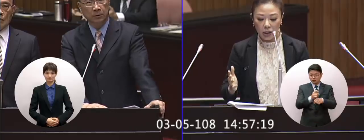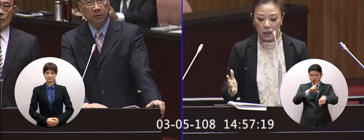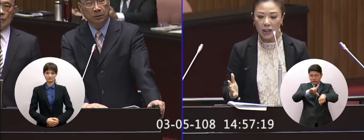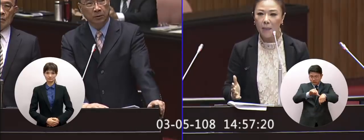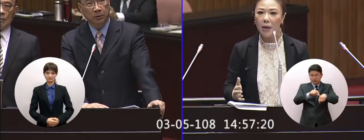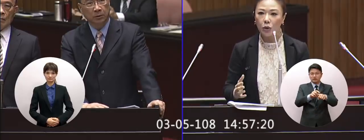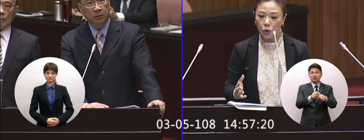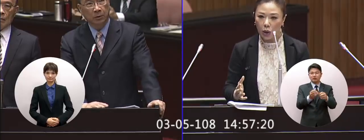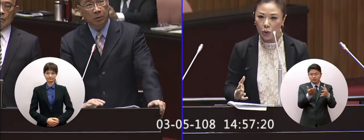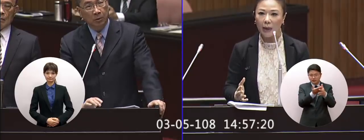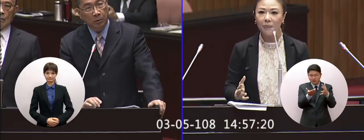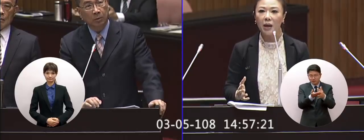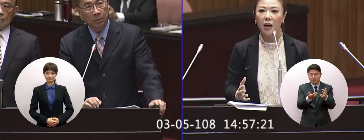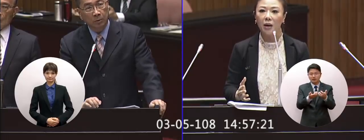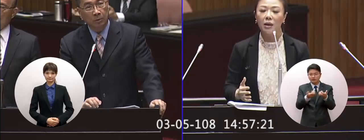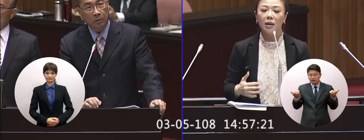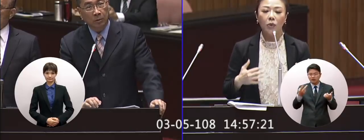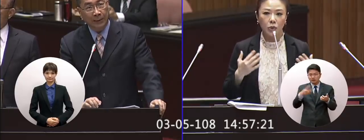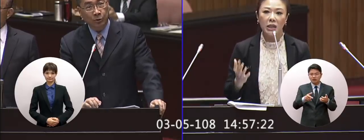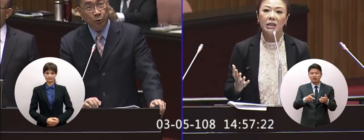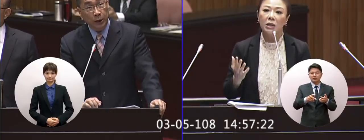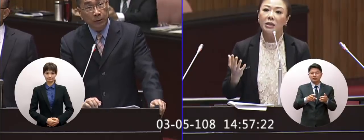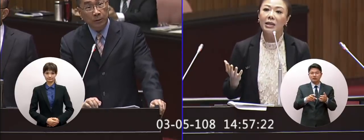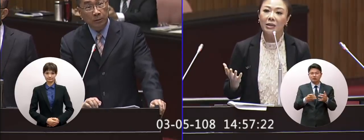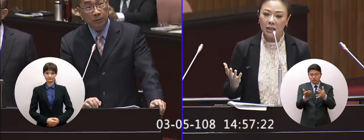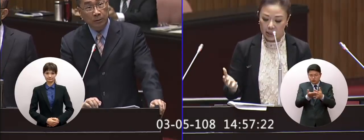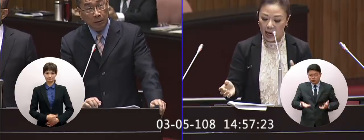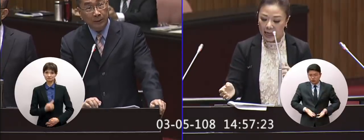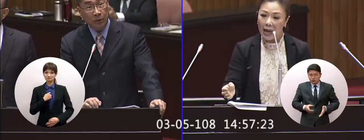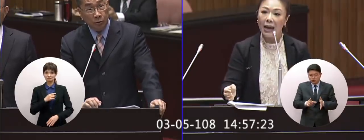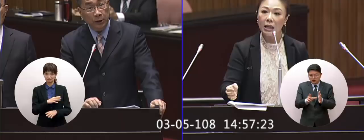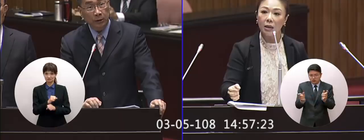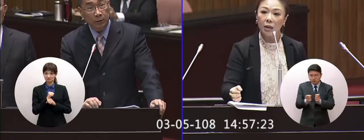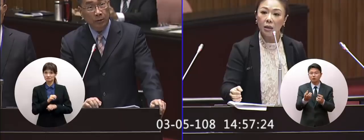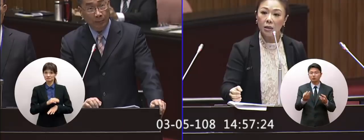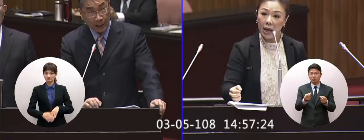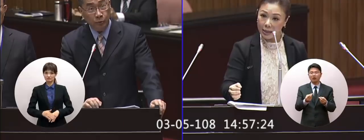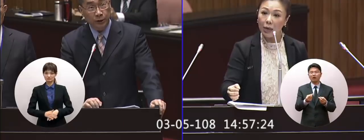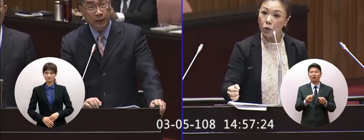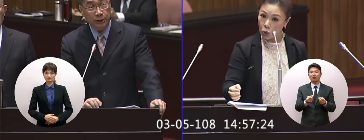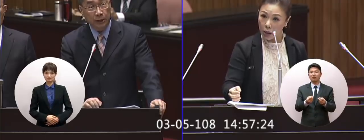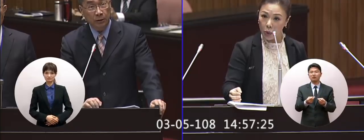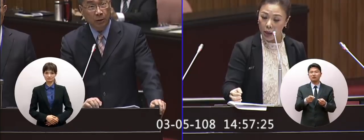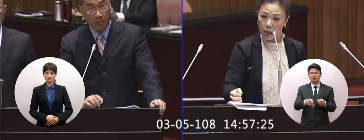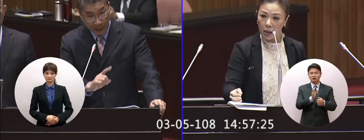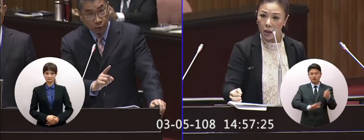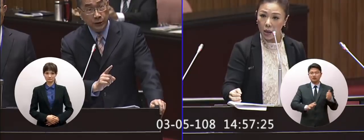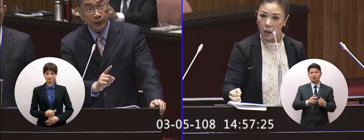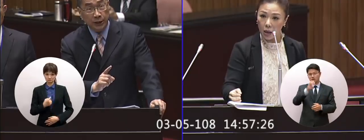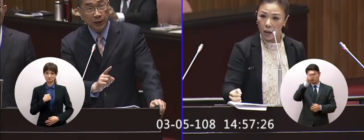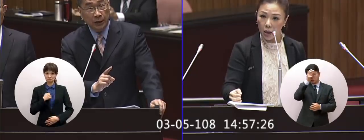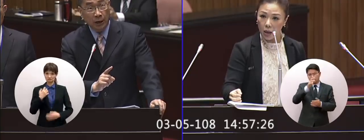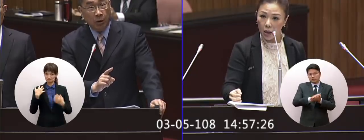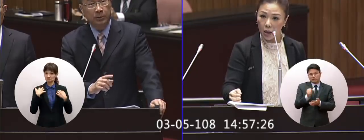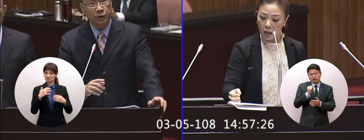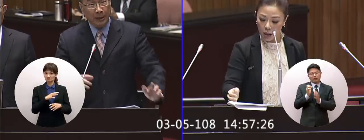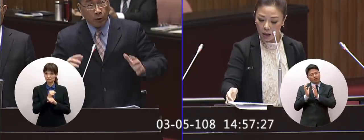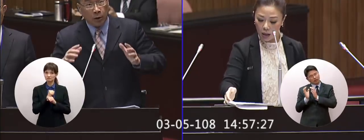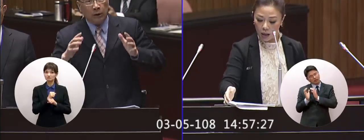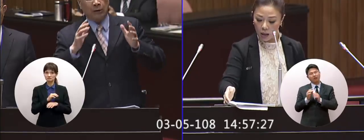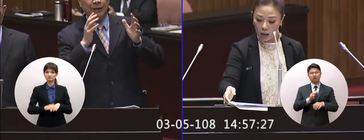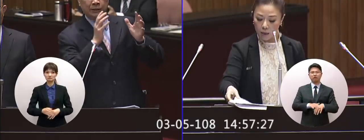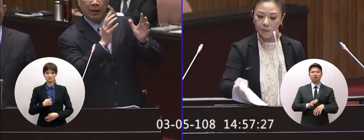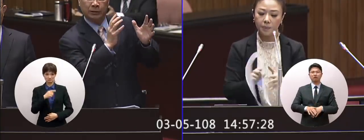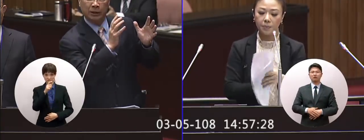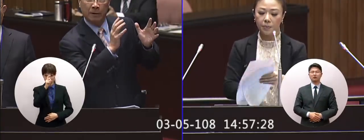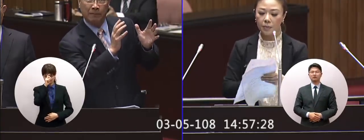有执行的时间没有缩短哦。 我 觉得这个造成警察压力太大，最主要的原因。 我们来注意这一些。我们希望